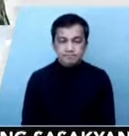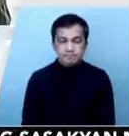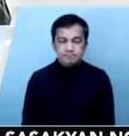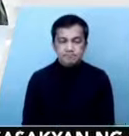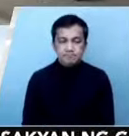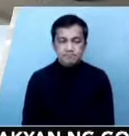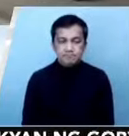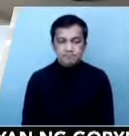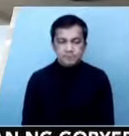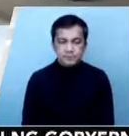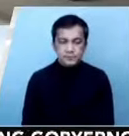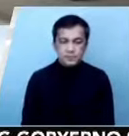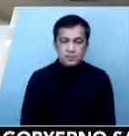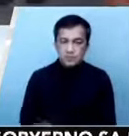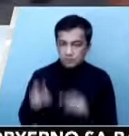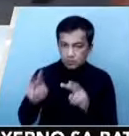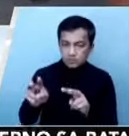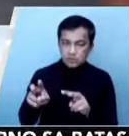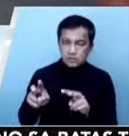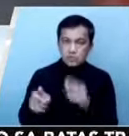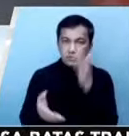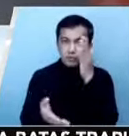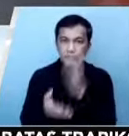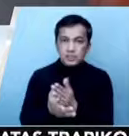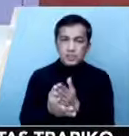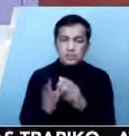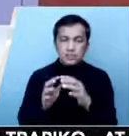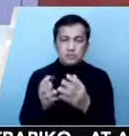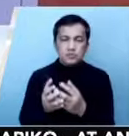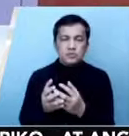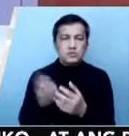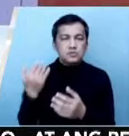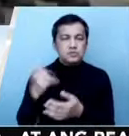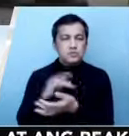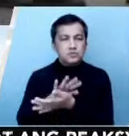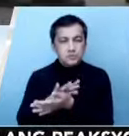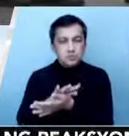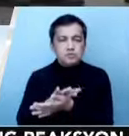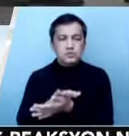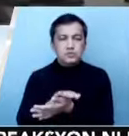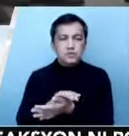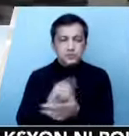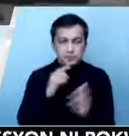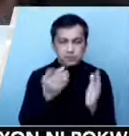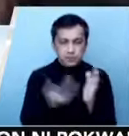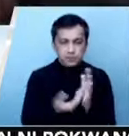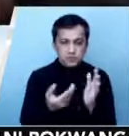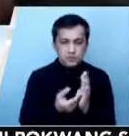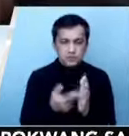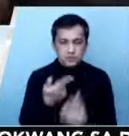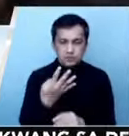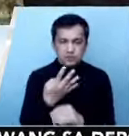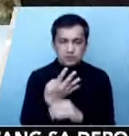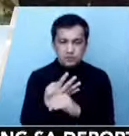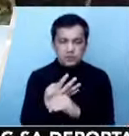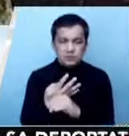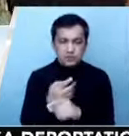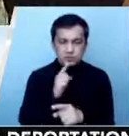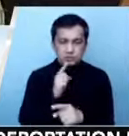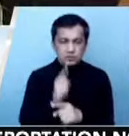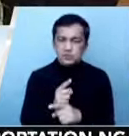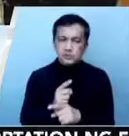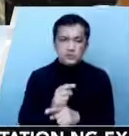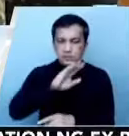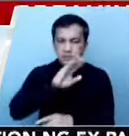At nang mistulang tumigil ang mundo noong panahon ng pandemya, pinatunayan ng 24 oras na talagang hindi natutulog